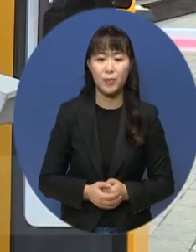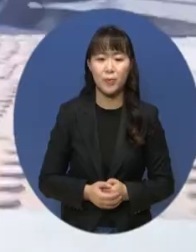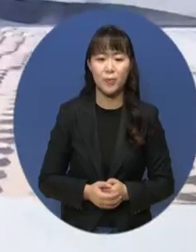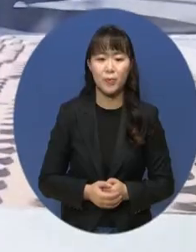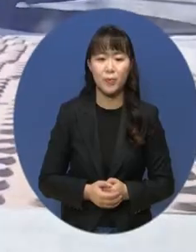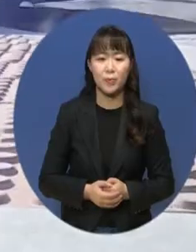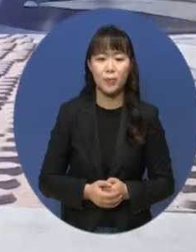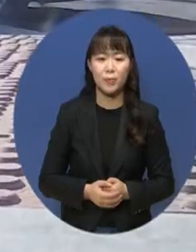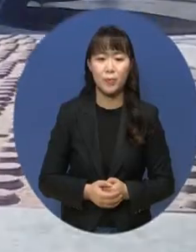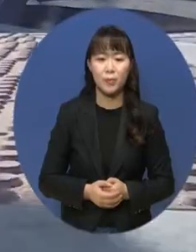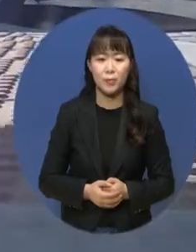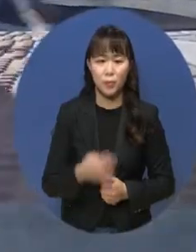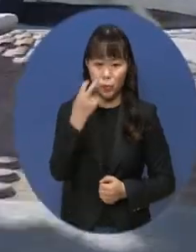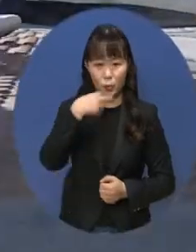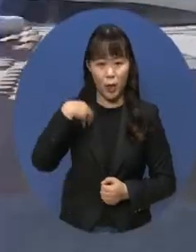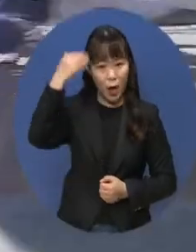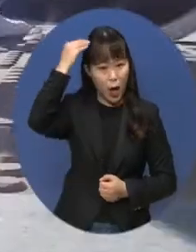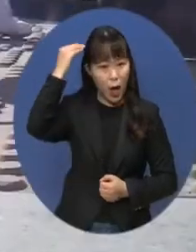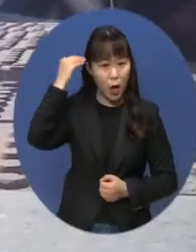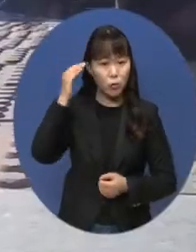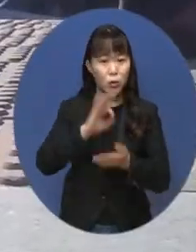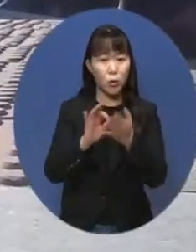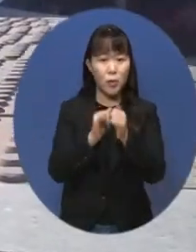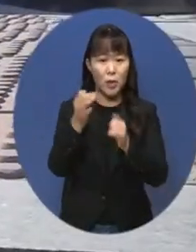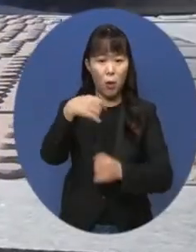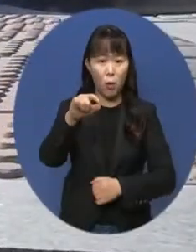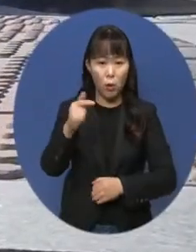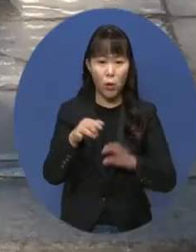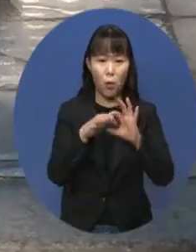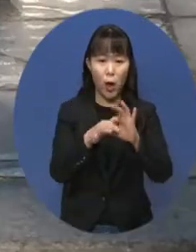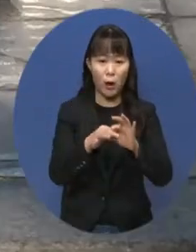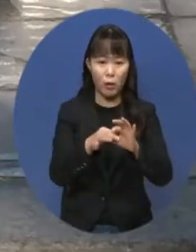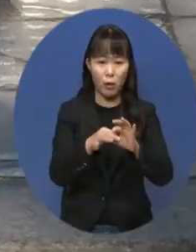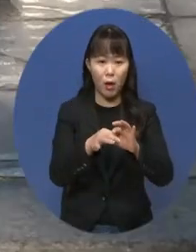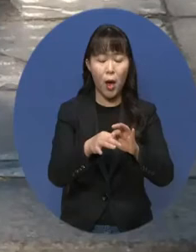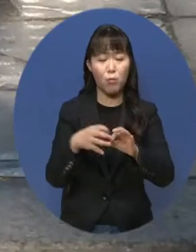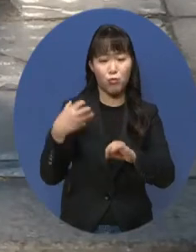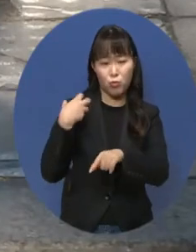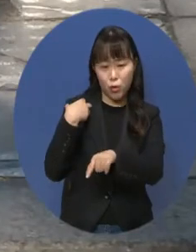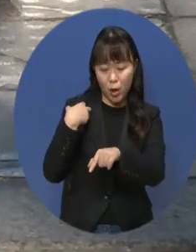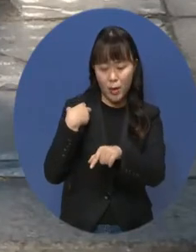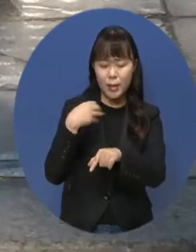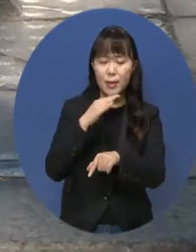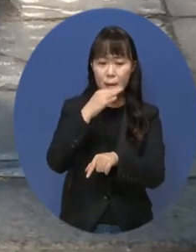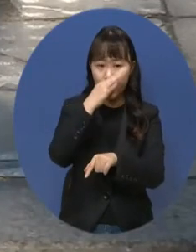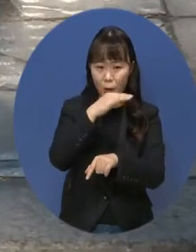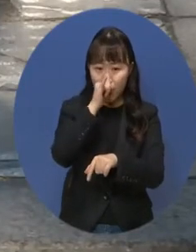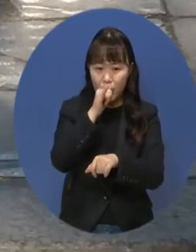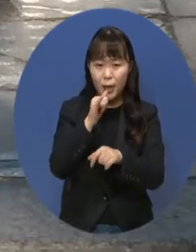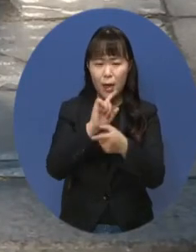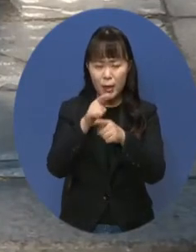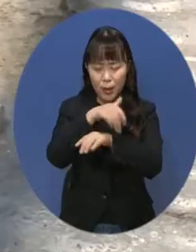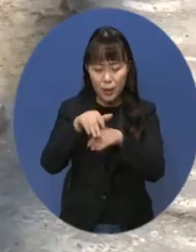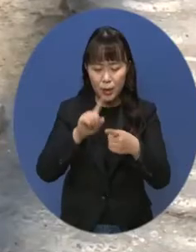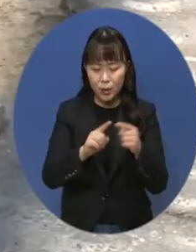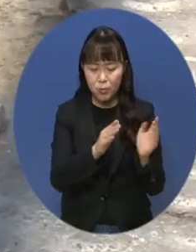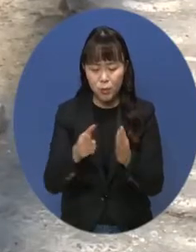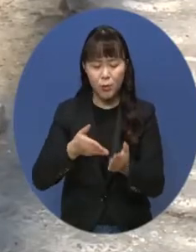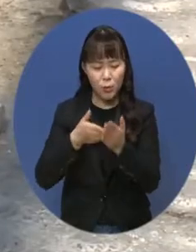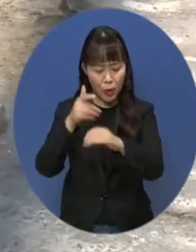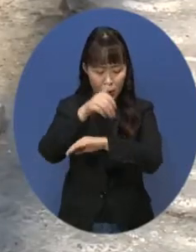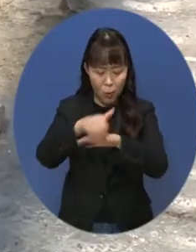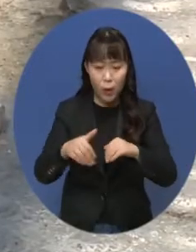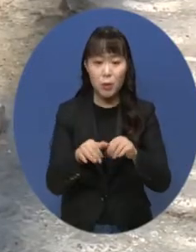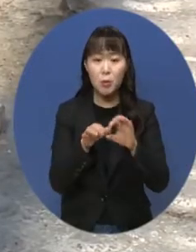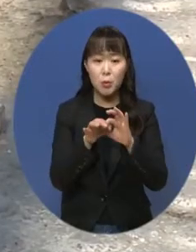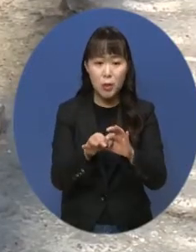생각합니다. 조사를 맡은 한국소비자원은 관계 부처에 실효성 있는 대책 마련을 촉구할 예정입니다. 이를